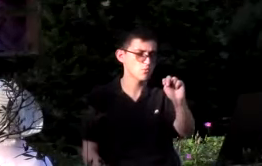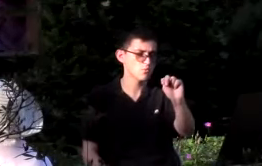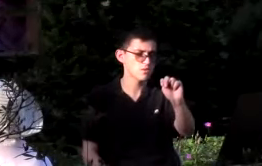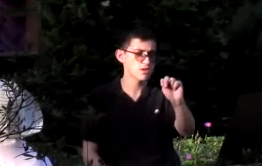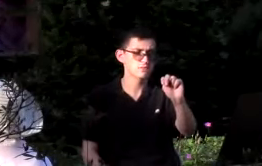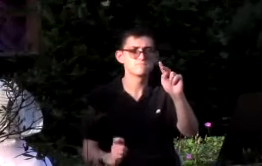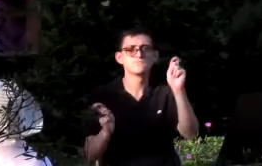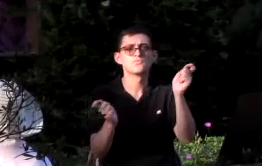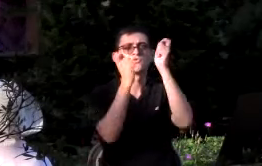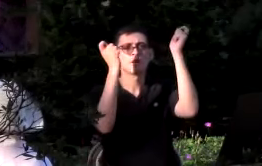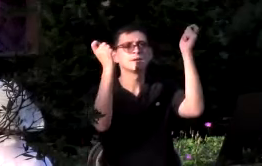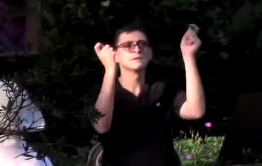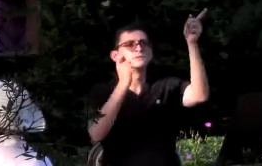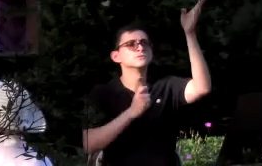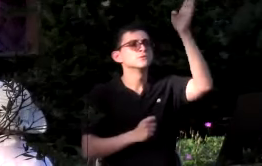גאול